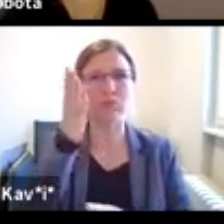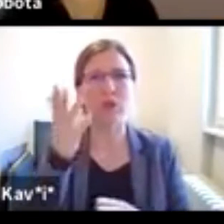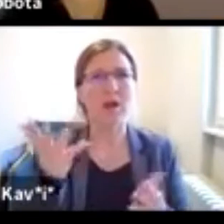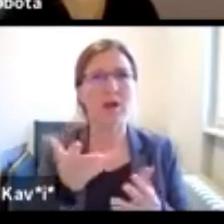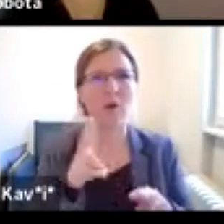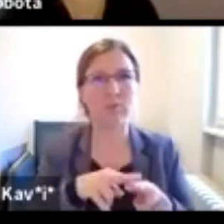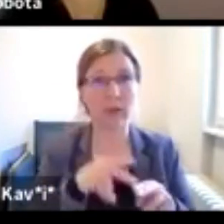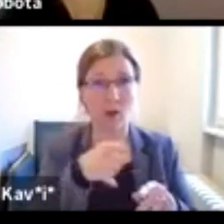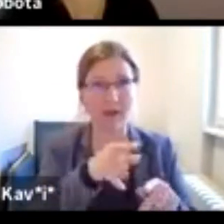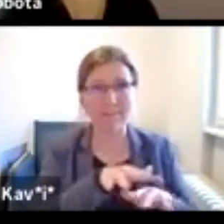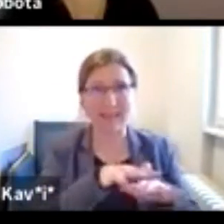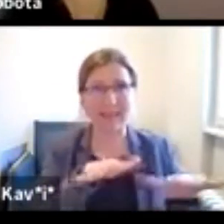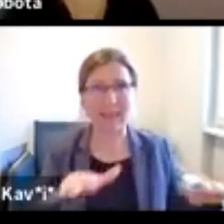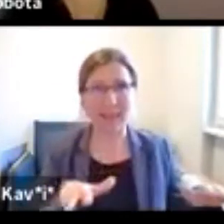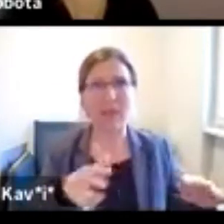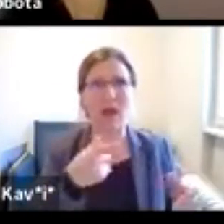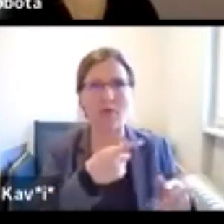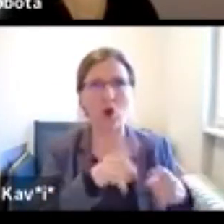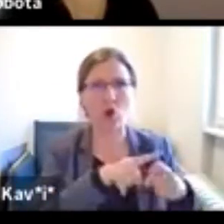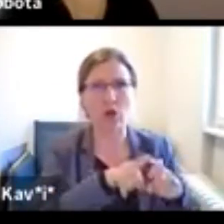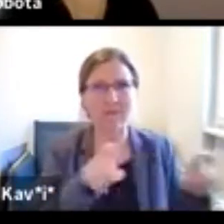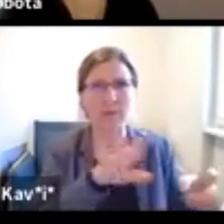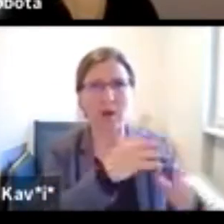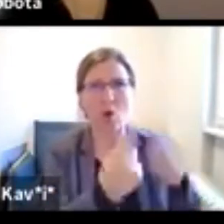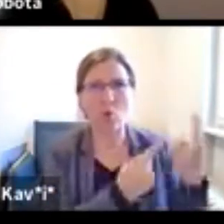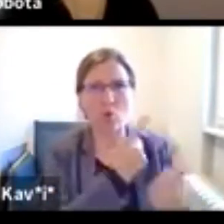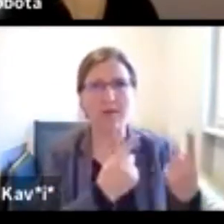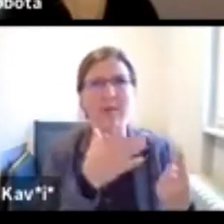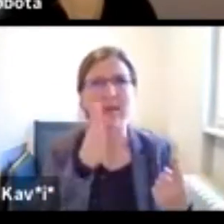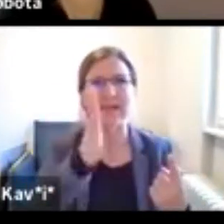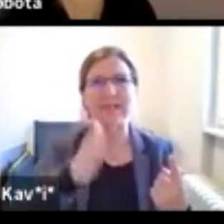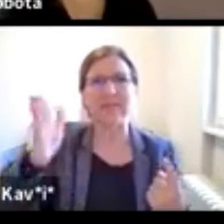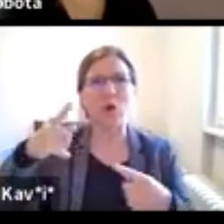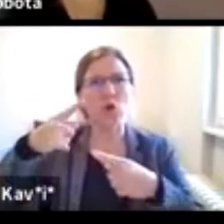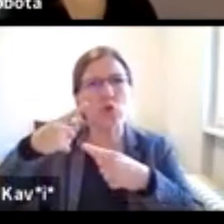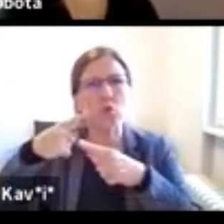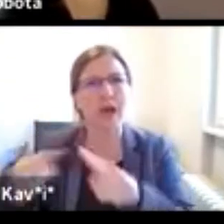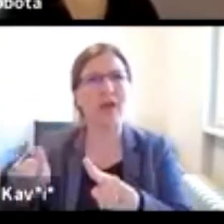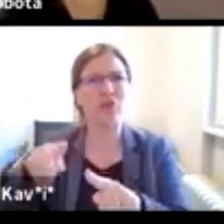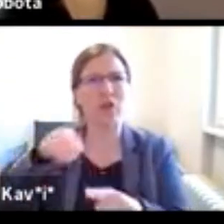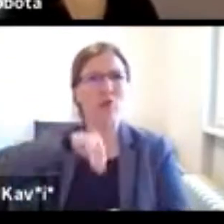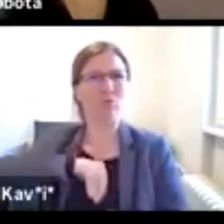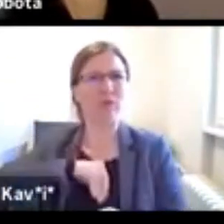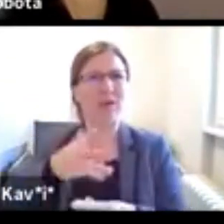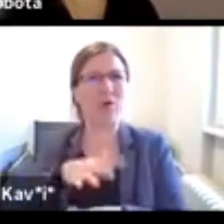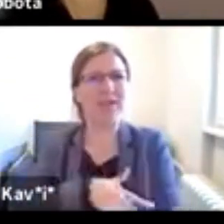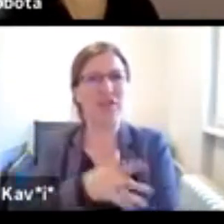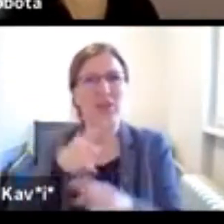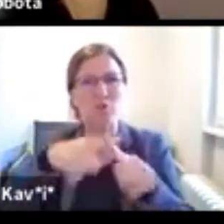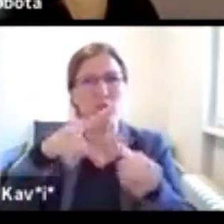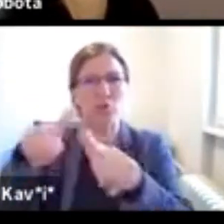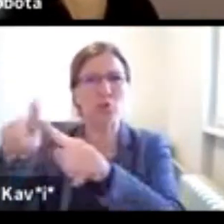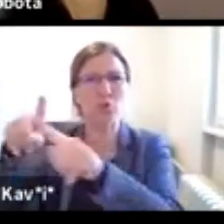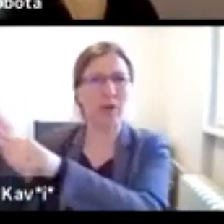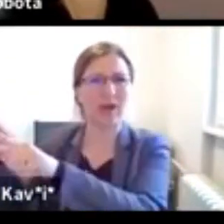o ličnosti samog pojedinca i ne očekuju se kod svake osobe jednake posljedice na mentalno zdravlje. Što se tiče osoba